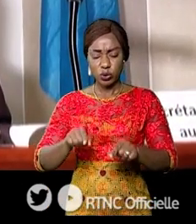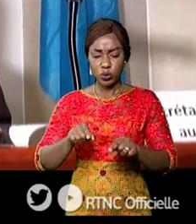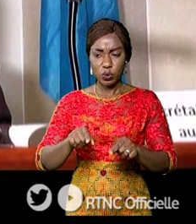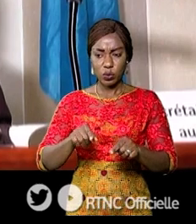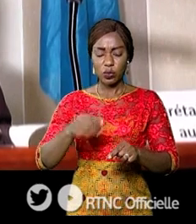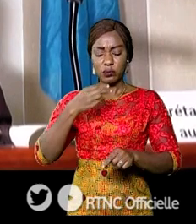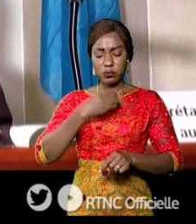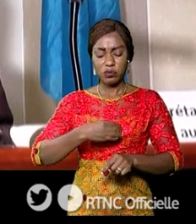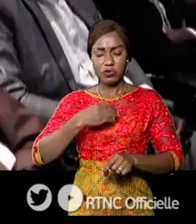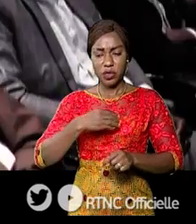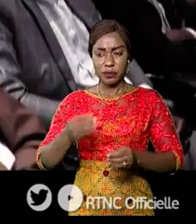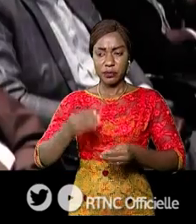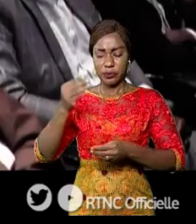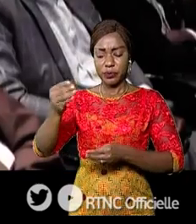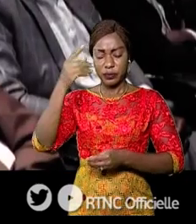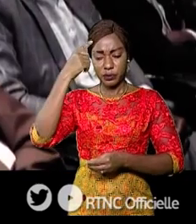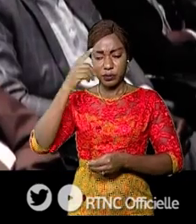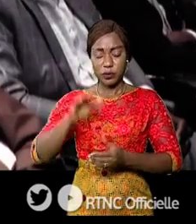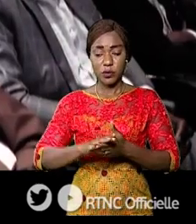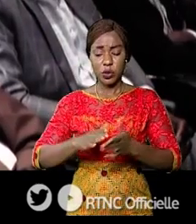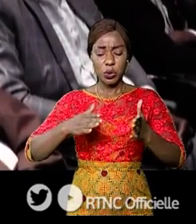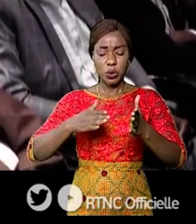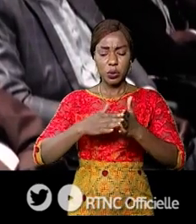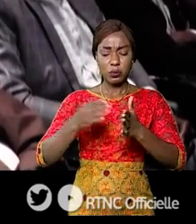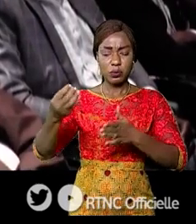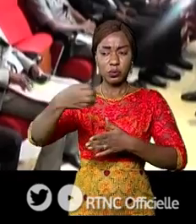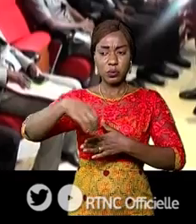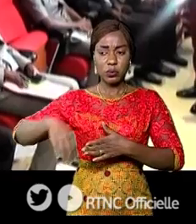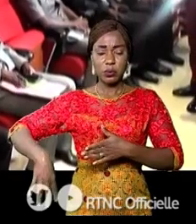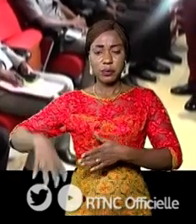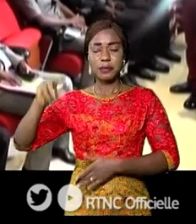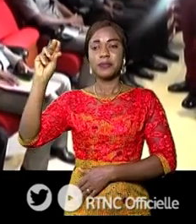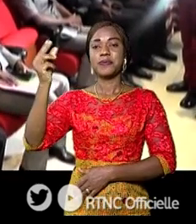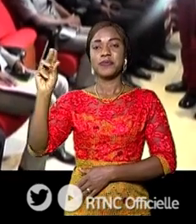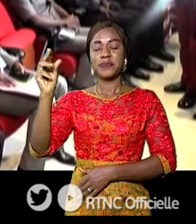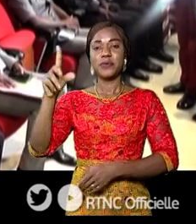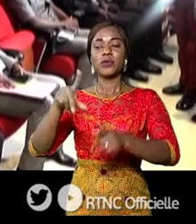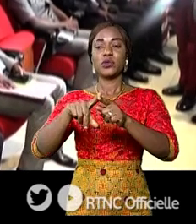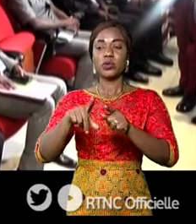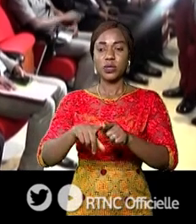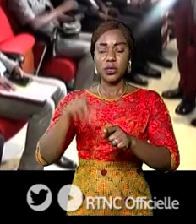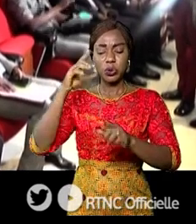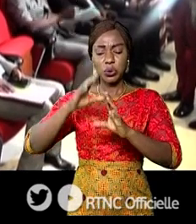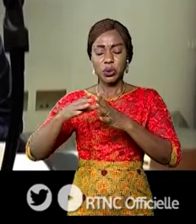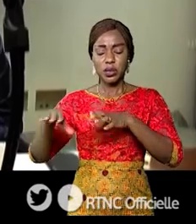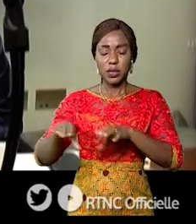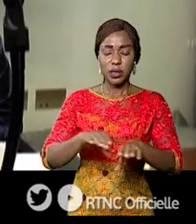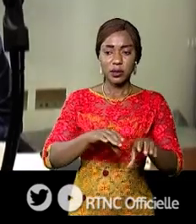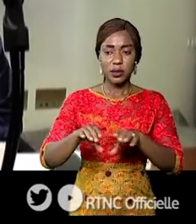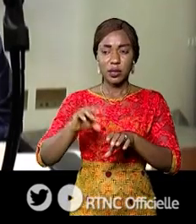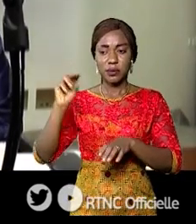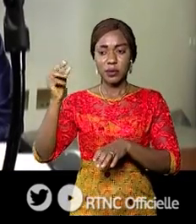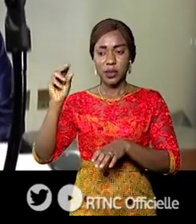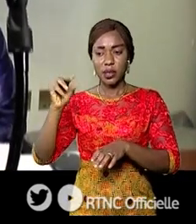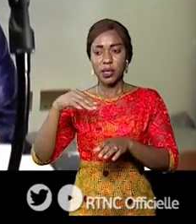secteurs pour combattre la fraude et la contrebande minière sous toutes leurs formes ainsi que les activités minières